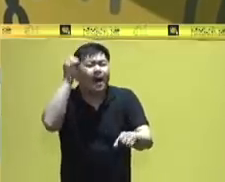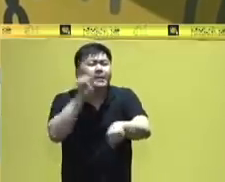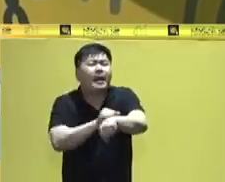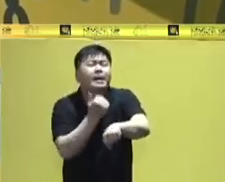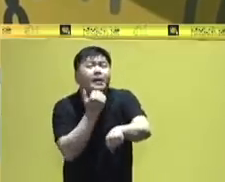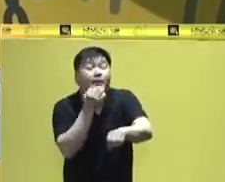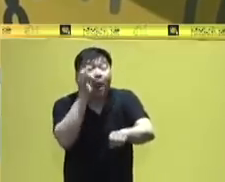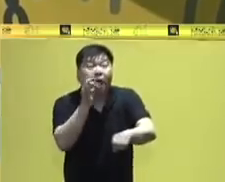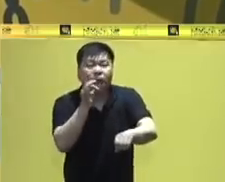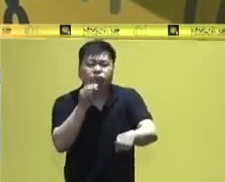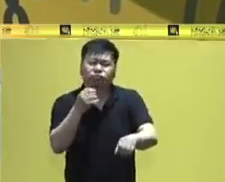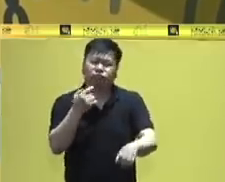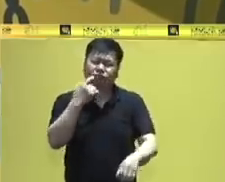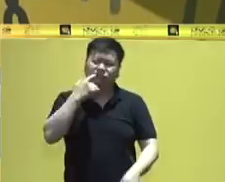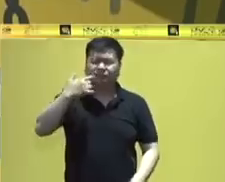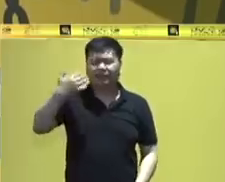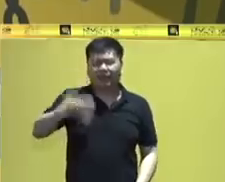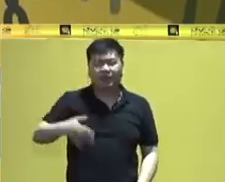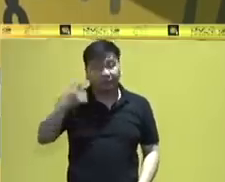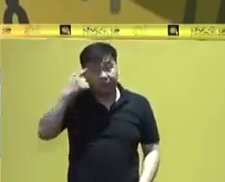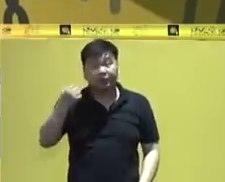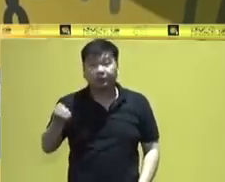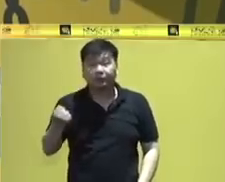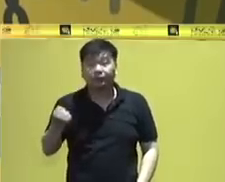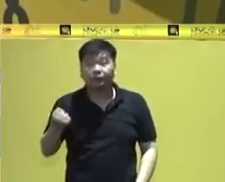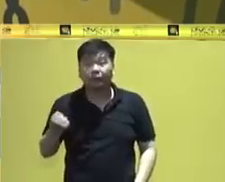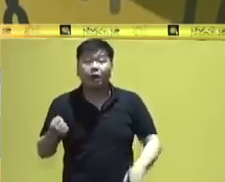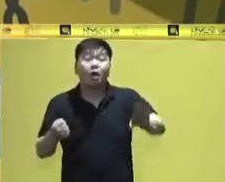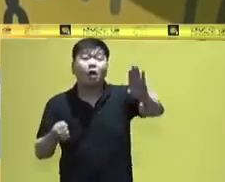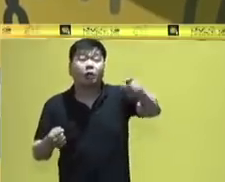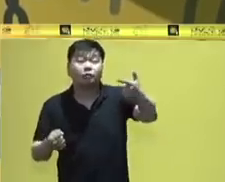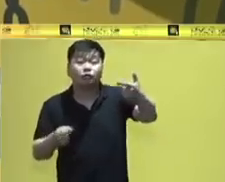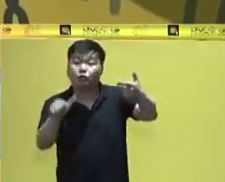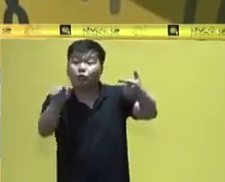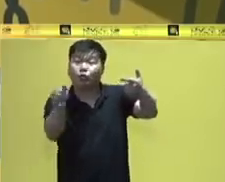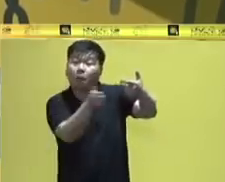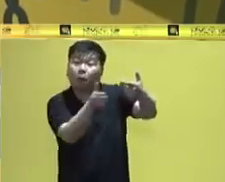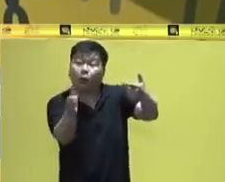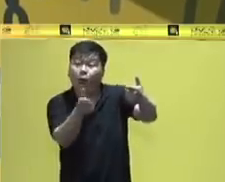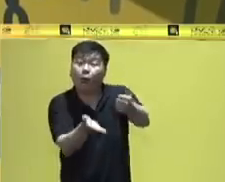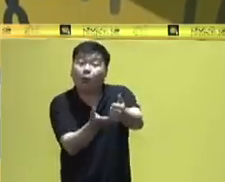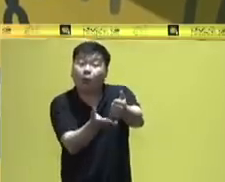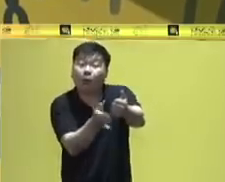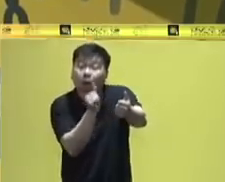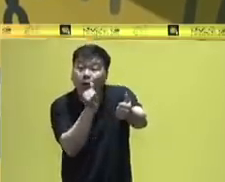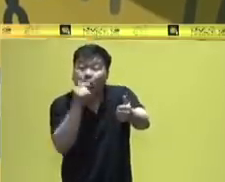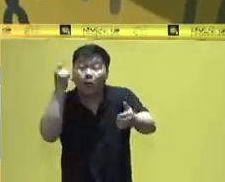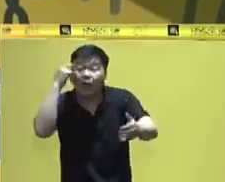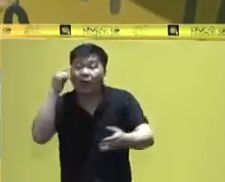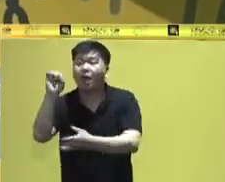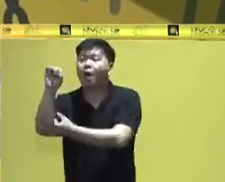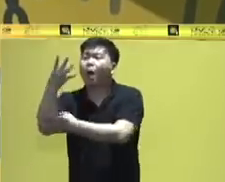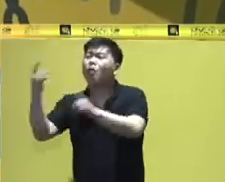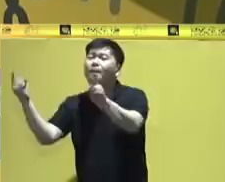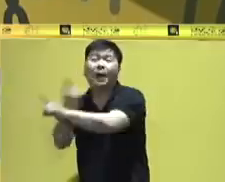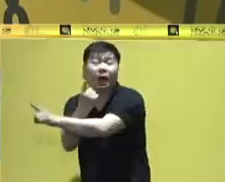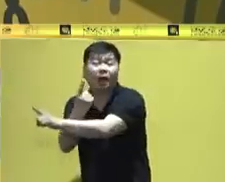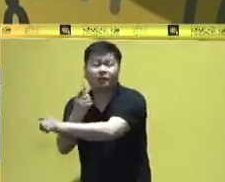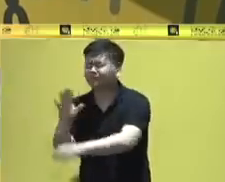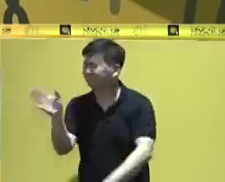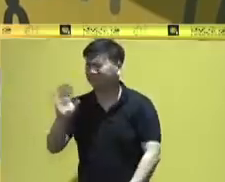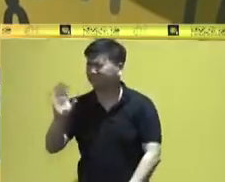근데 이 수준의 지지율이라도 유지될 수 있었던 것은 언론이 변했기 때문이 아니고요.